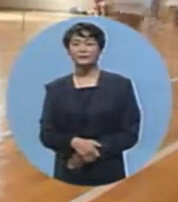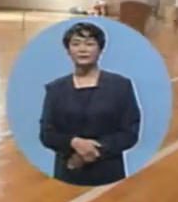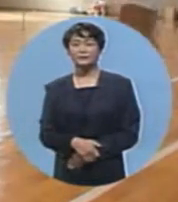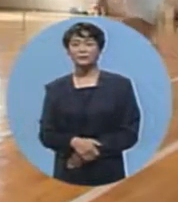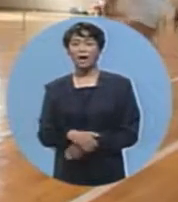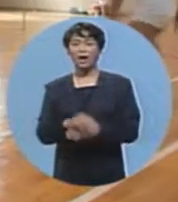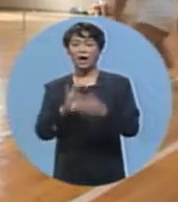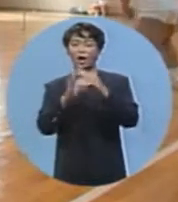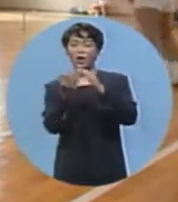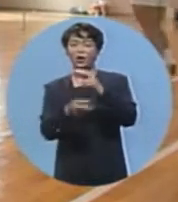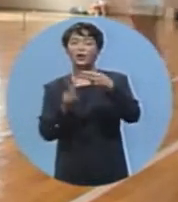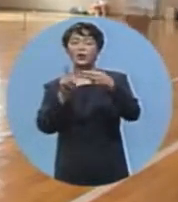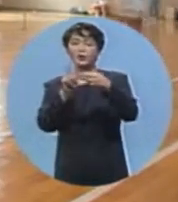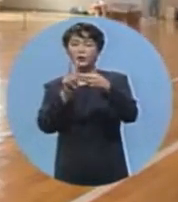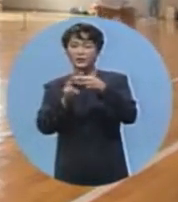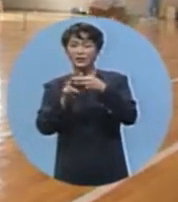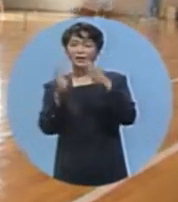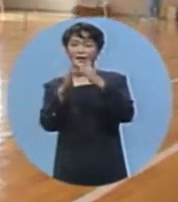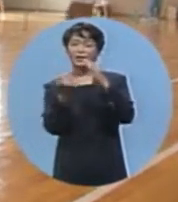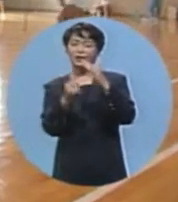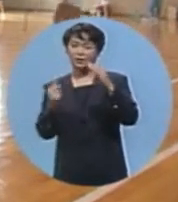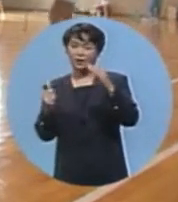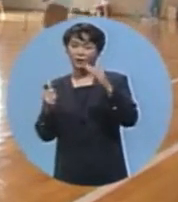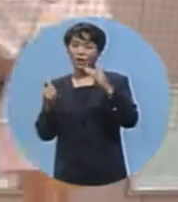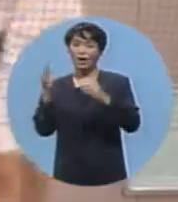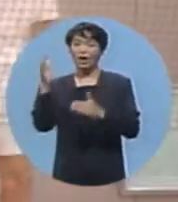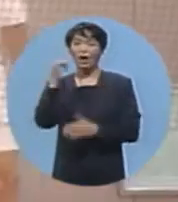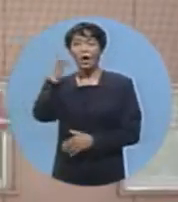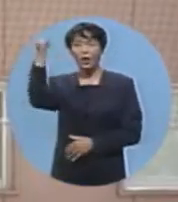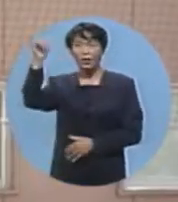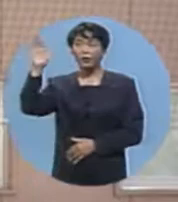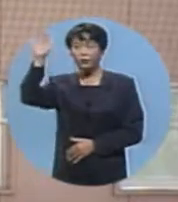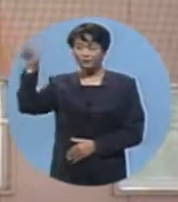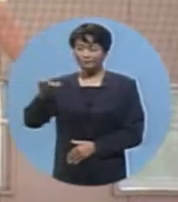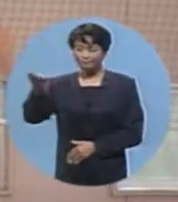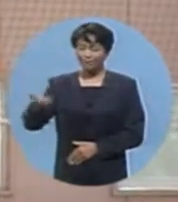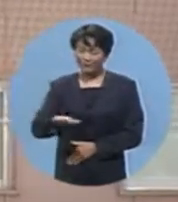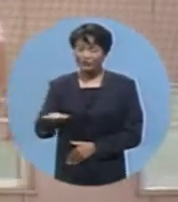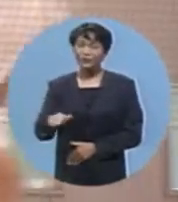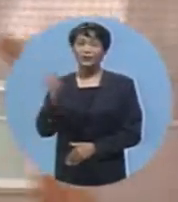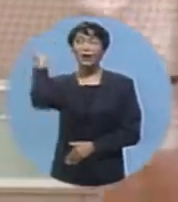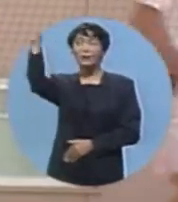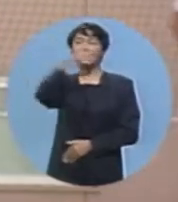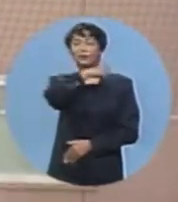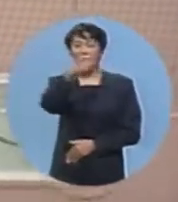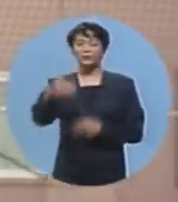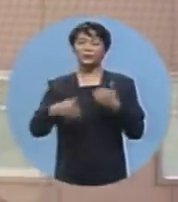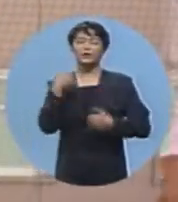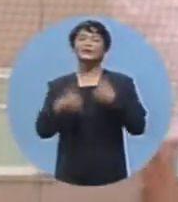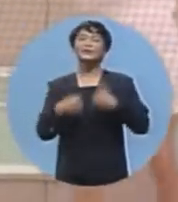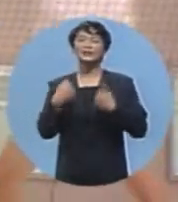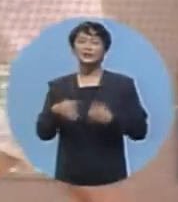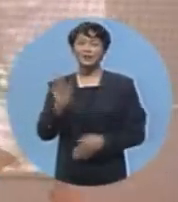藤井さん一家は親子3代にわたってバドミントンを楽しんでいます。